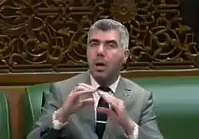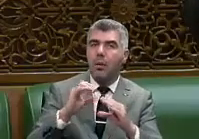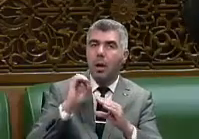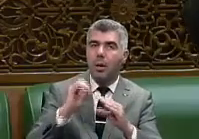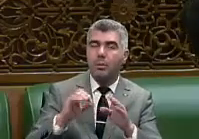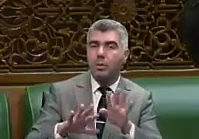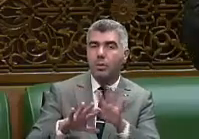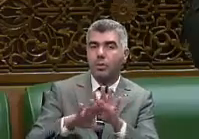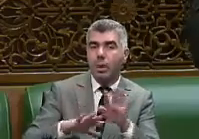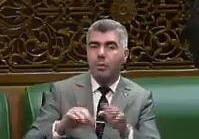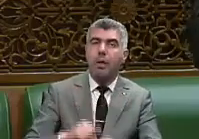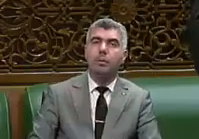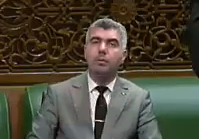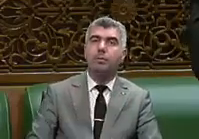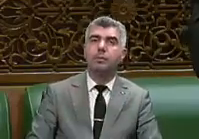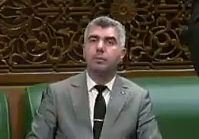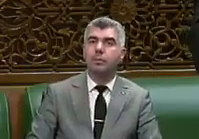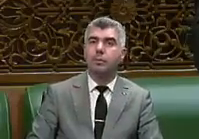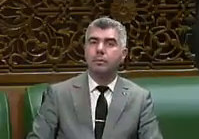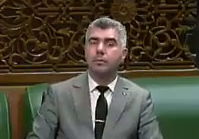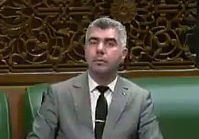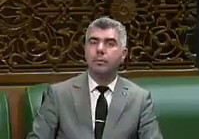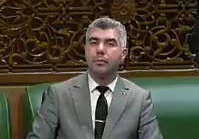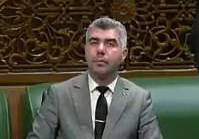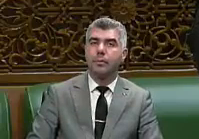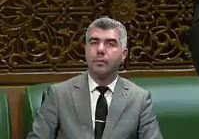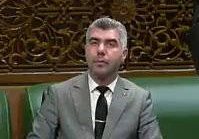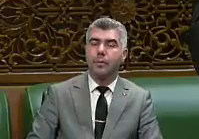نطالبكم كلمة